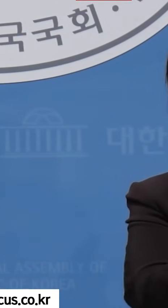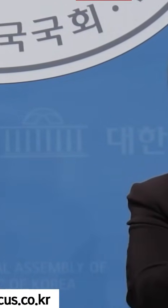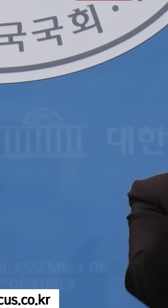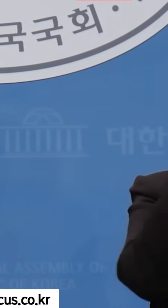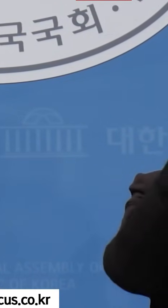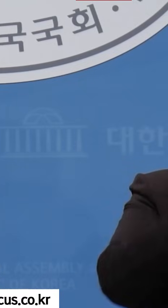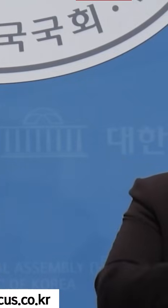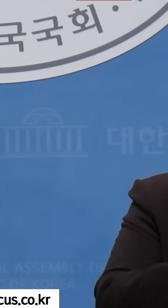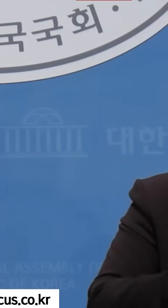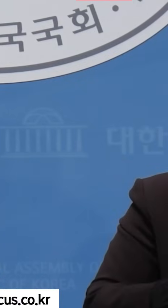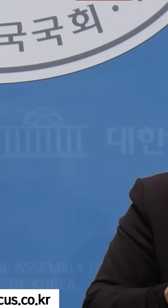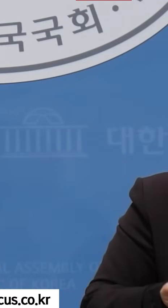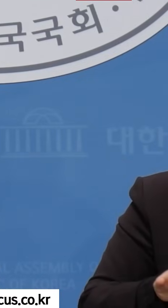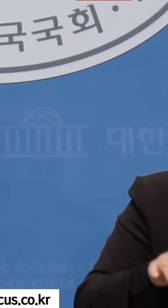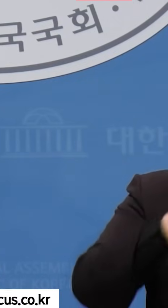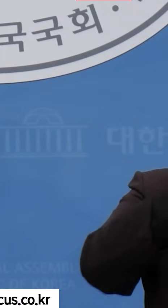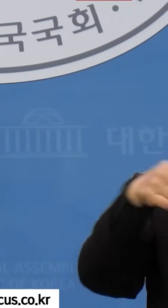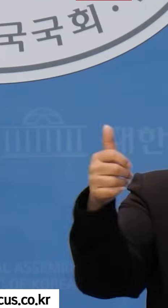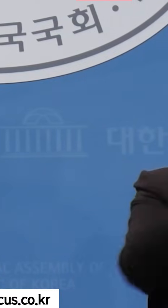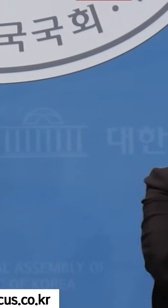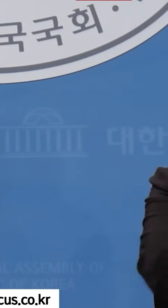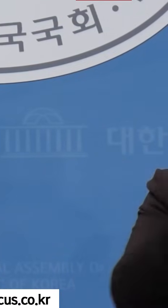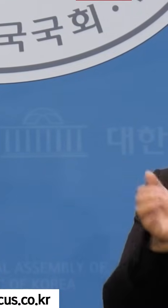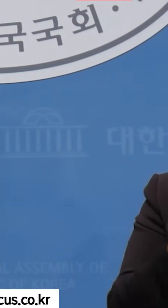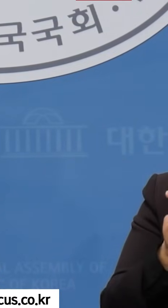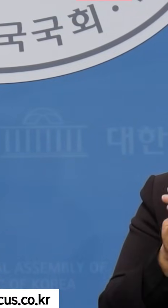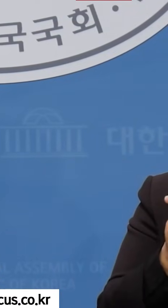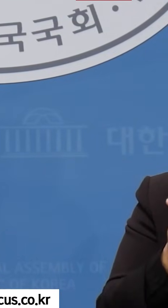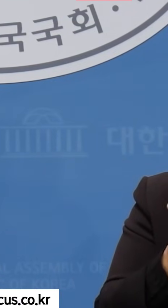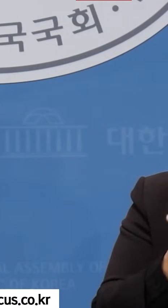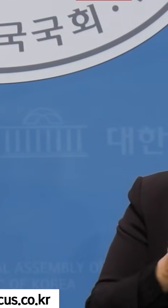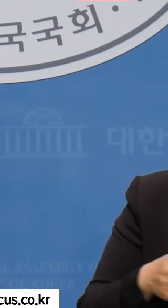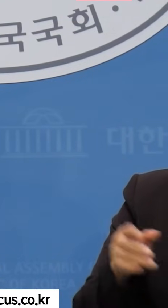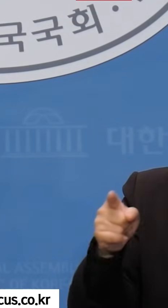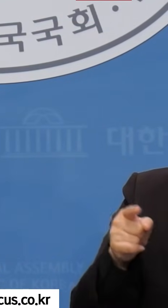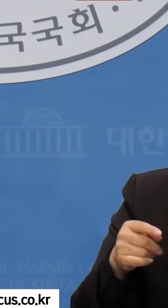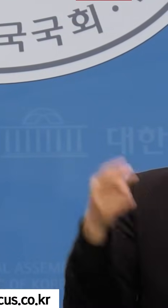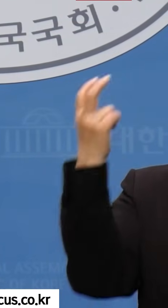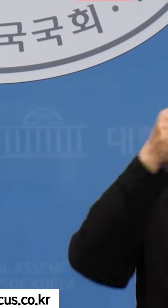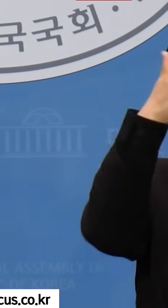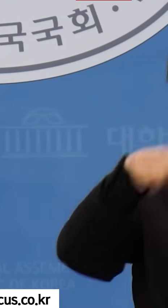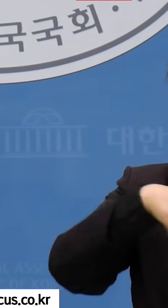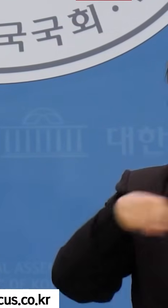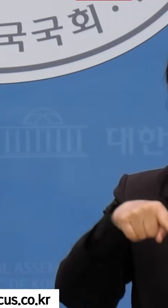불구하고 정권이 바뀌었다고 해서 아무리 수사공화국이라고 하지만